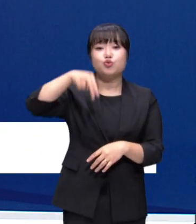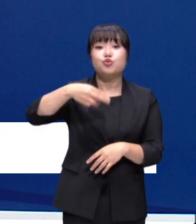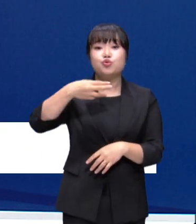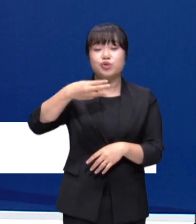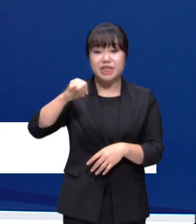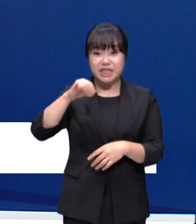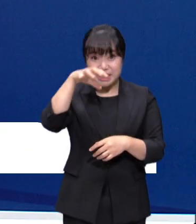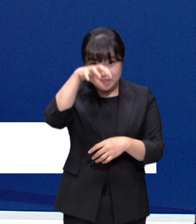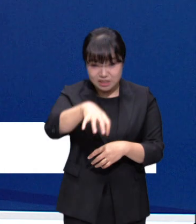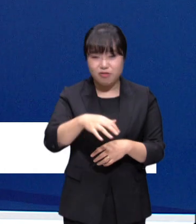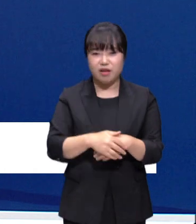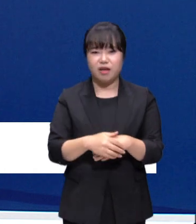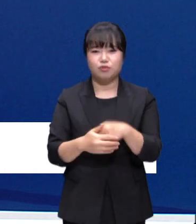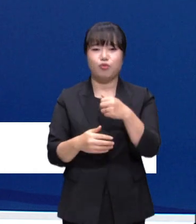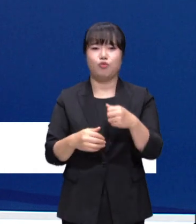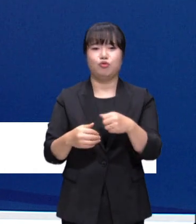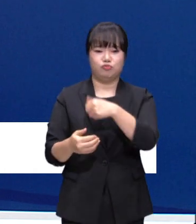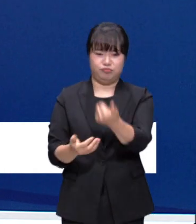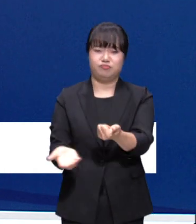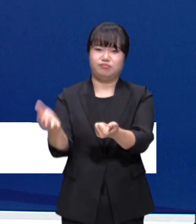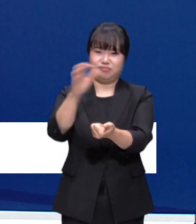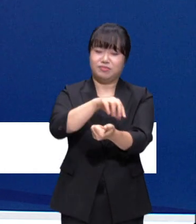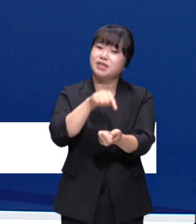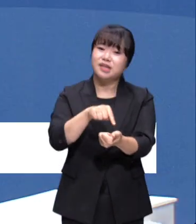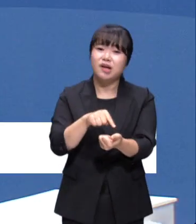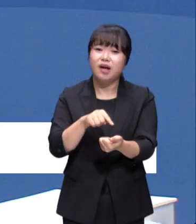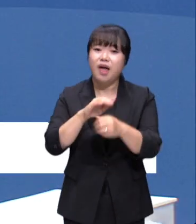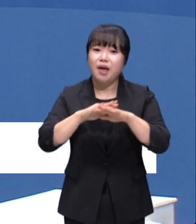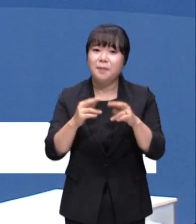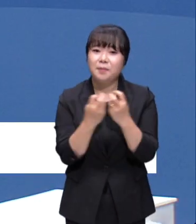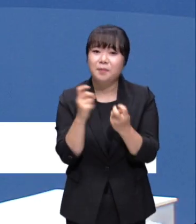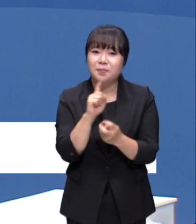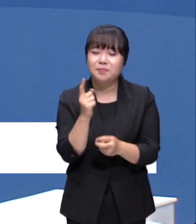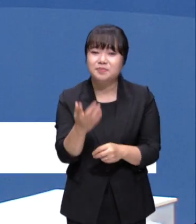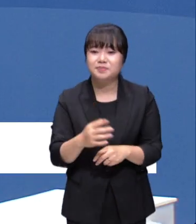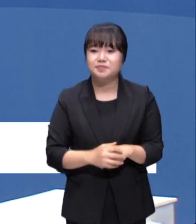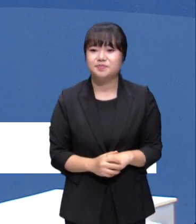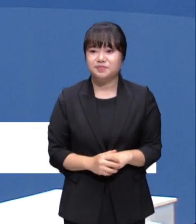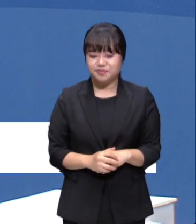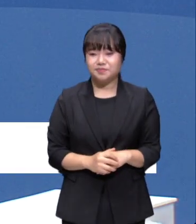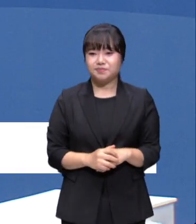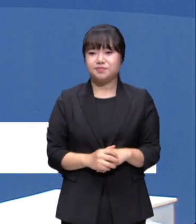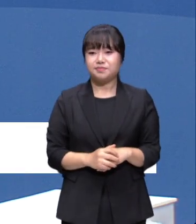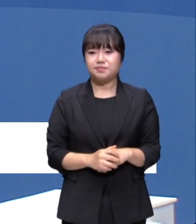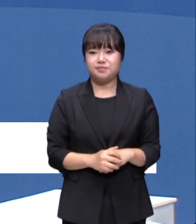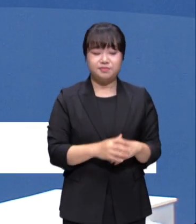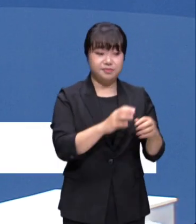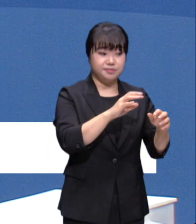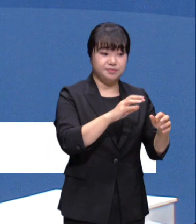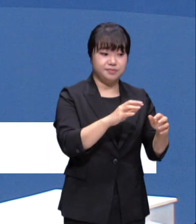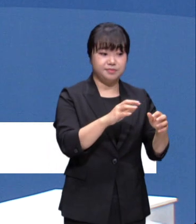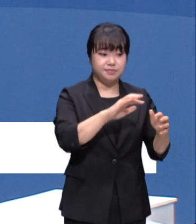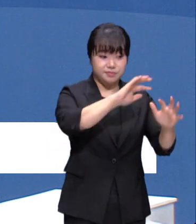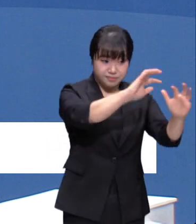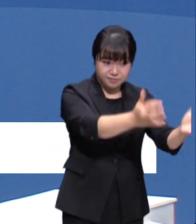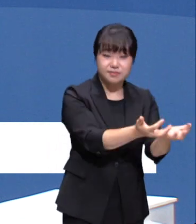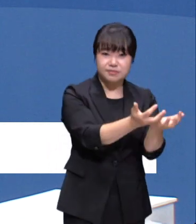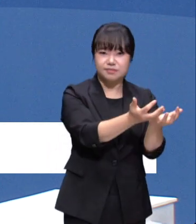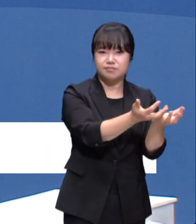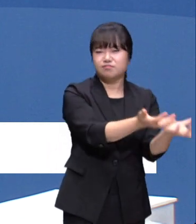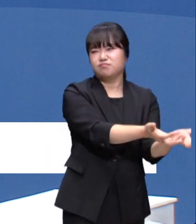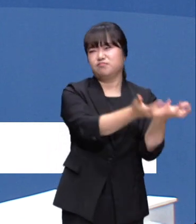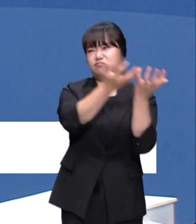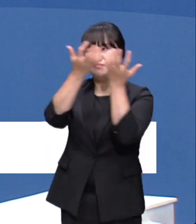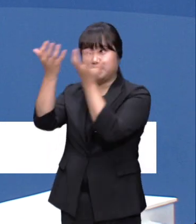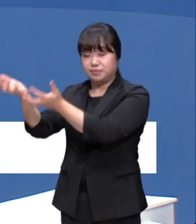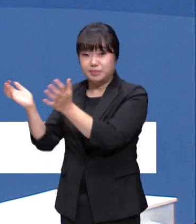어떻게 되는 겁니까? 그 합동 묘소가 있던 자리에는 네. 저희들이 이제 그 표지석을